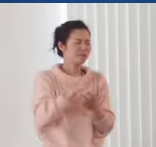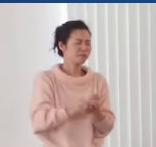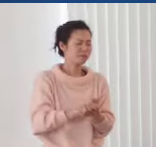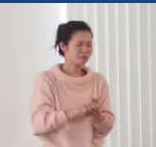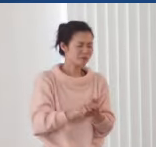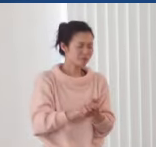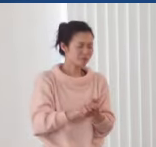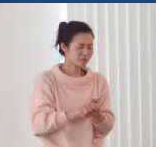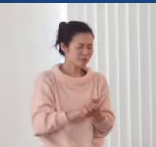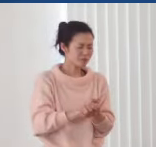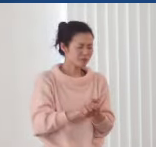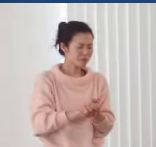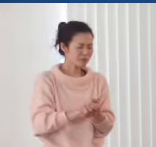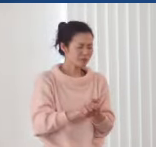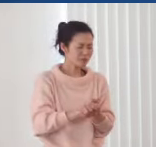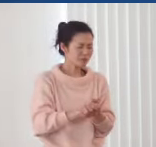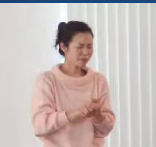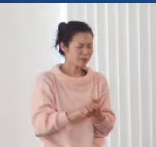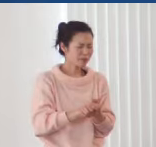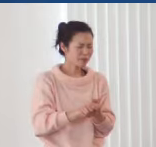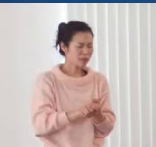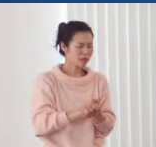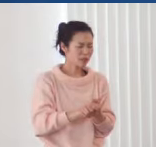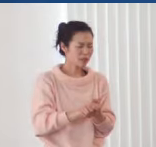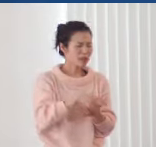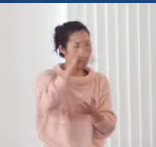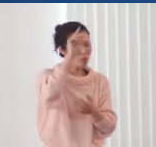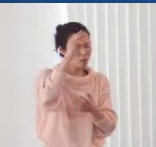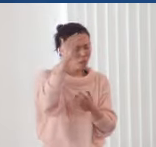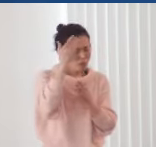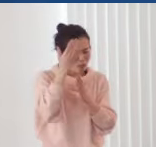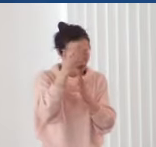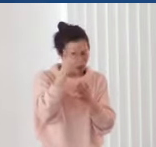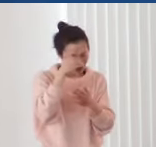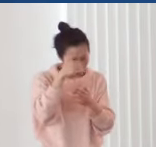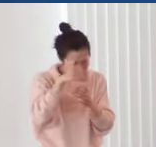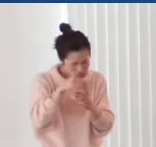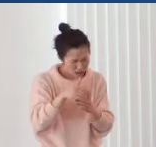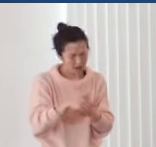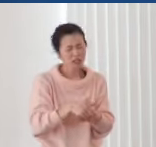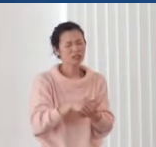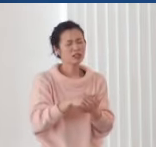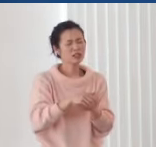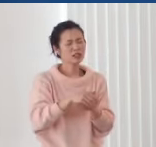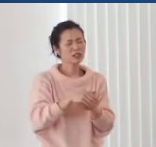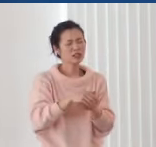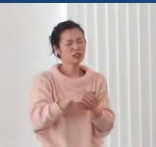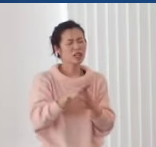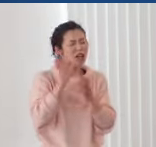ものでありますからと、あなたの前にひれ伏して、しかしまたやがてあ